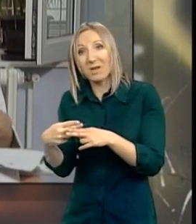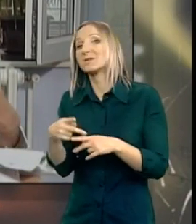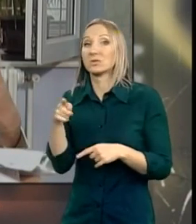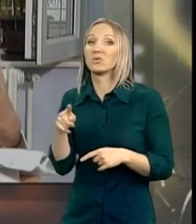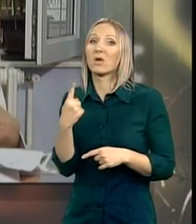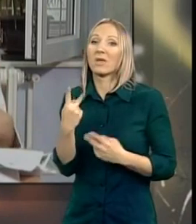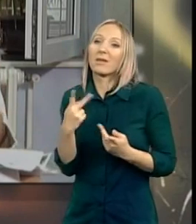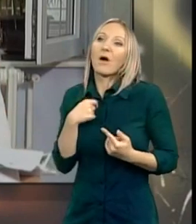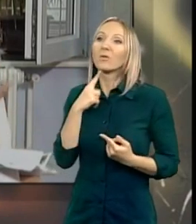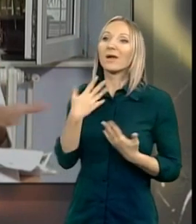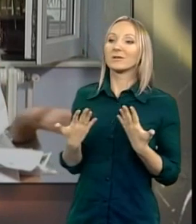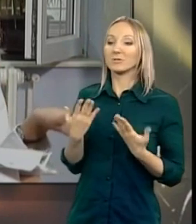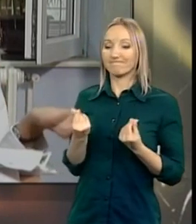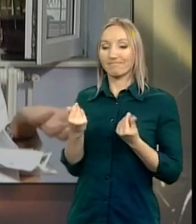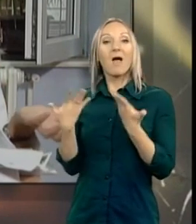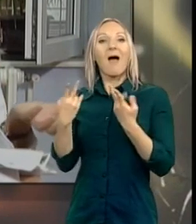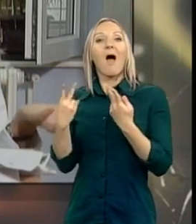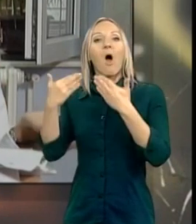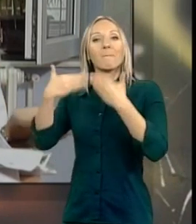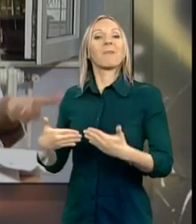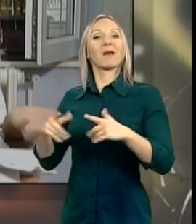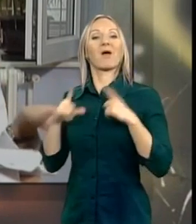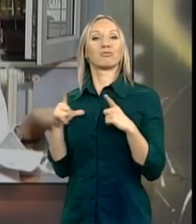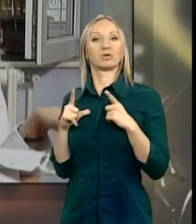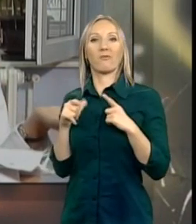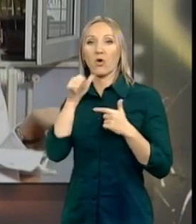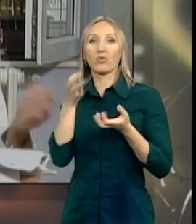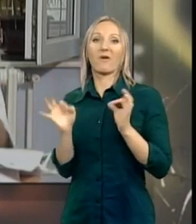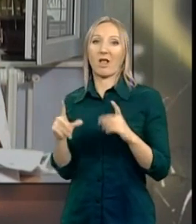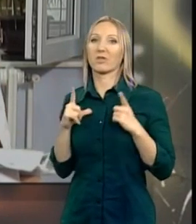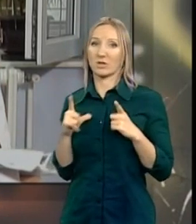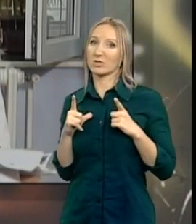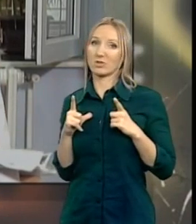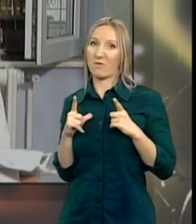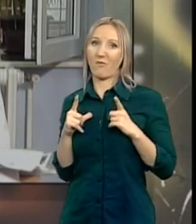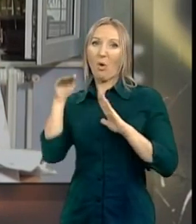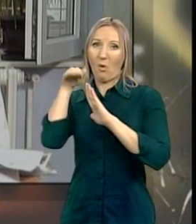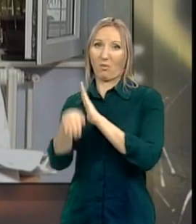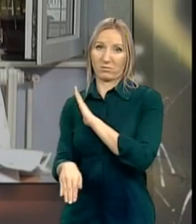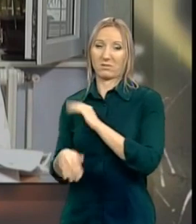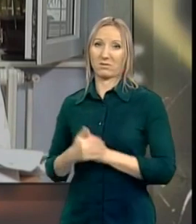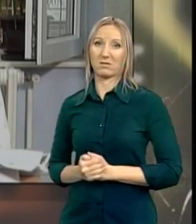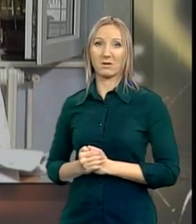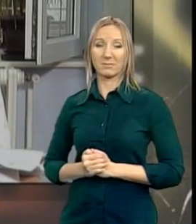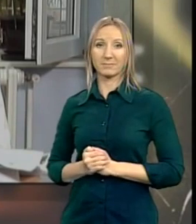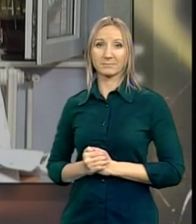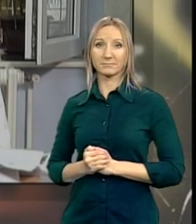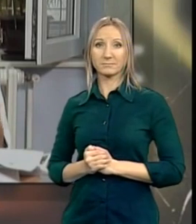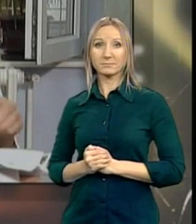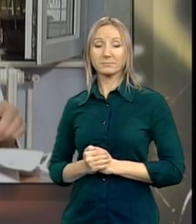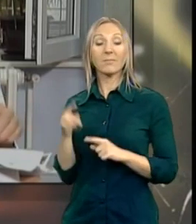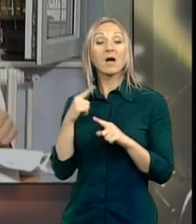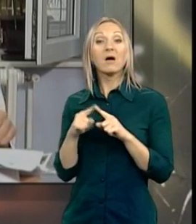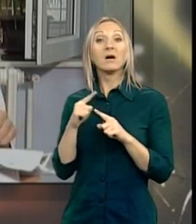jedna prepreka u životu i u kvalitetu života svakako. I zato